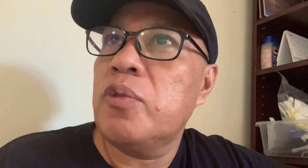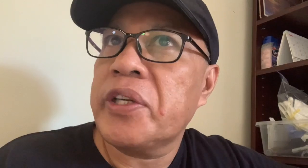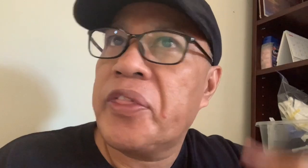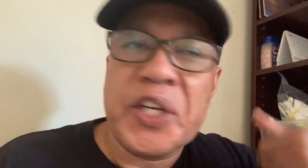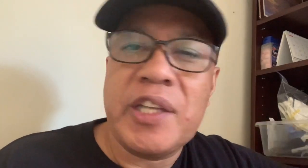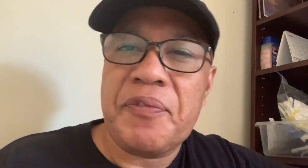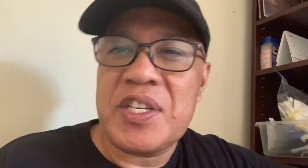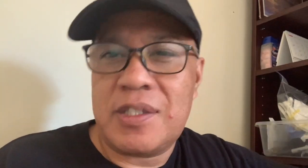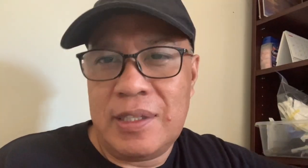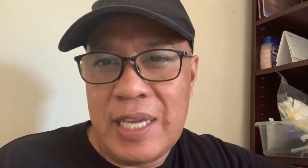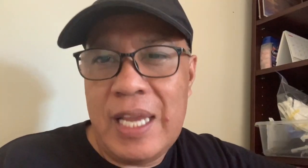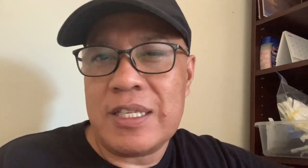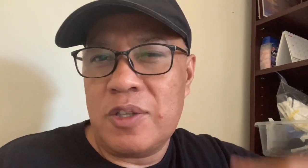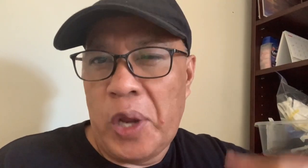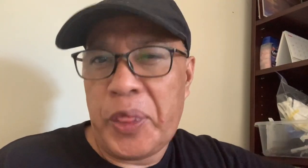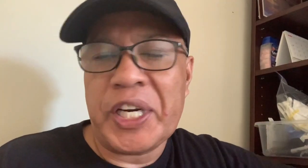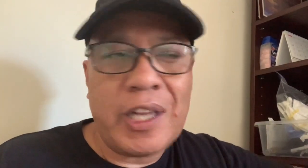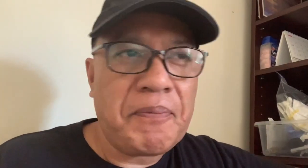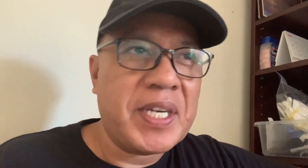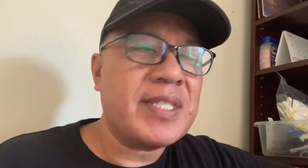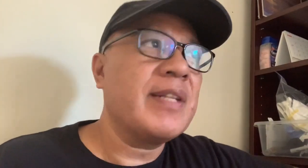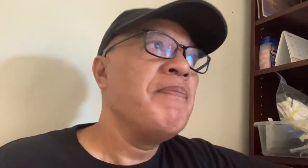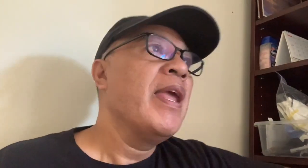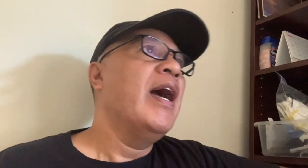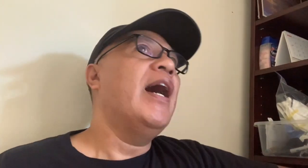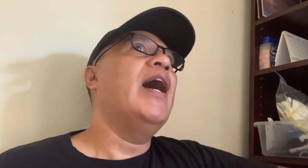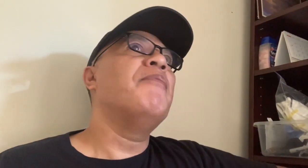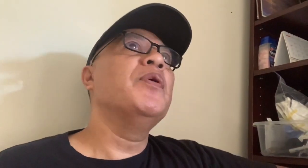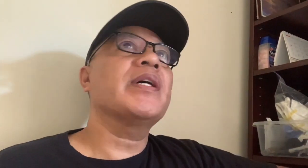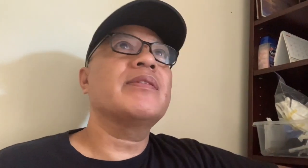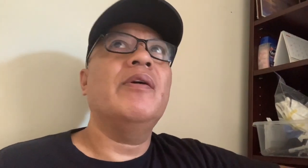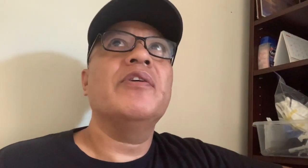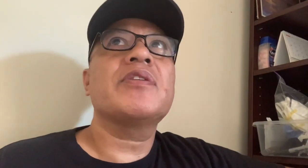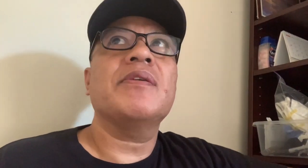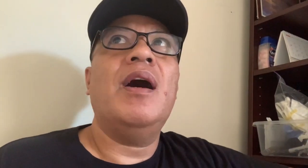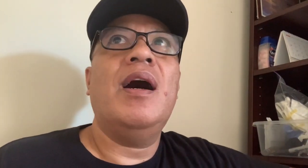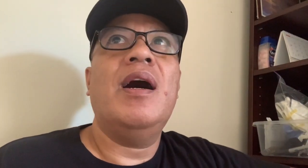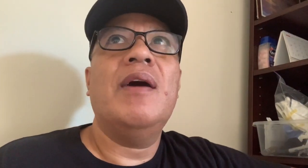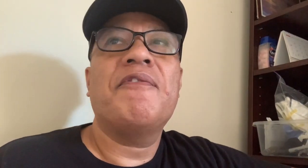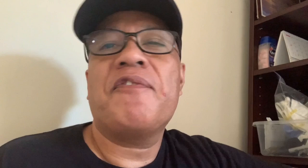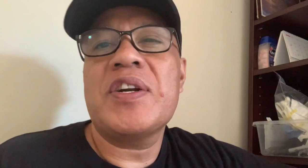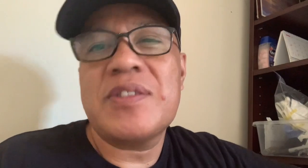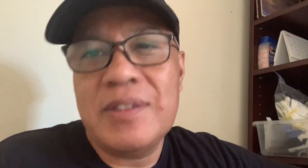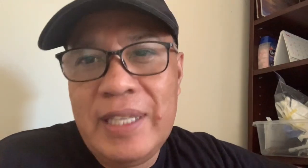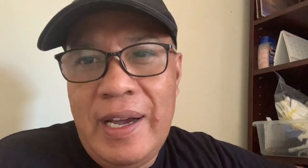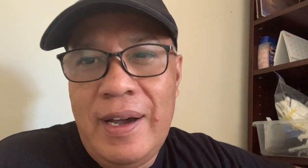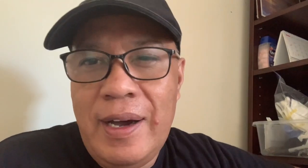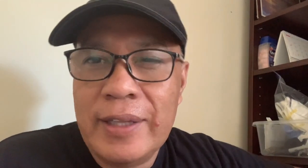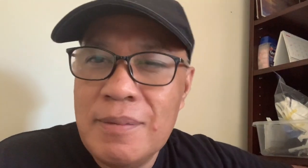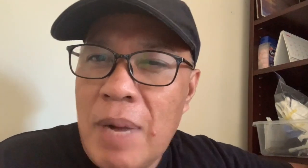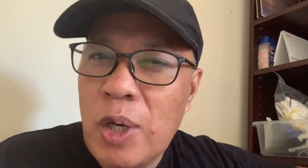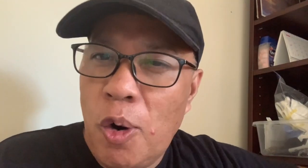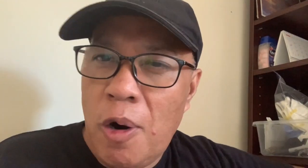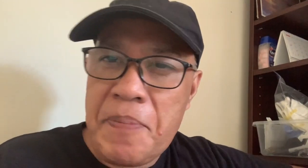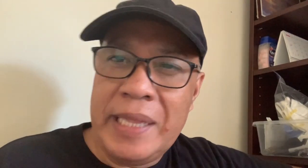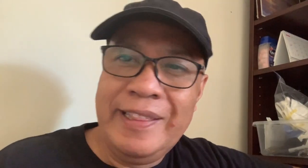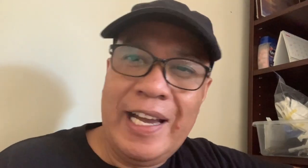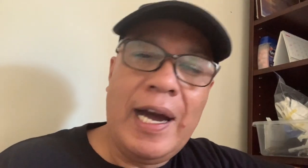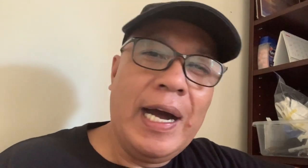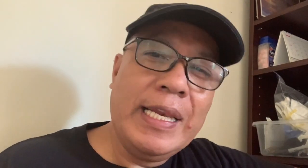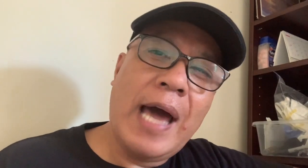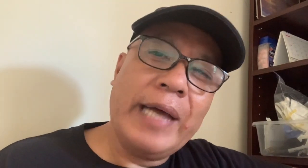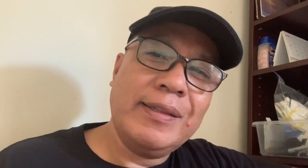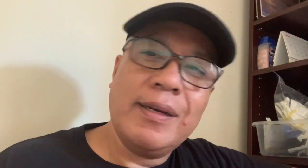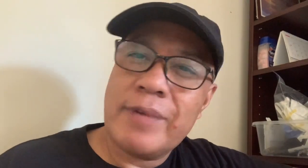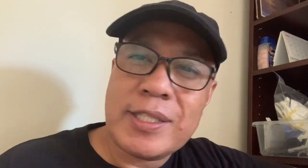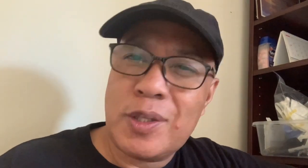July 31st, today is July 31st, bukas August 1st na at mag-o-open na